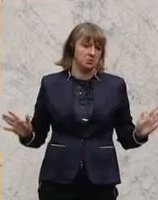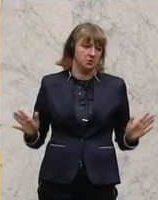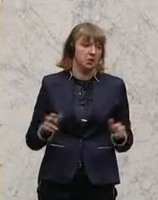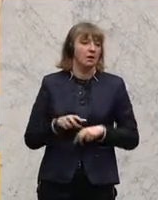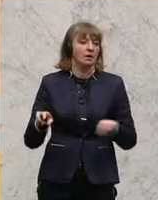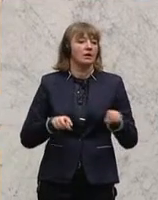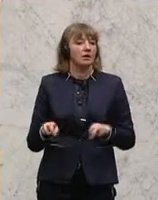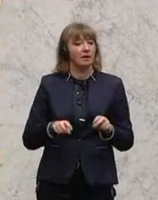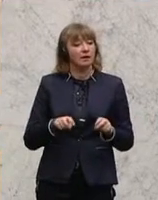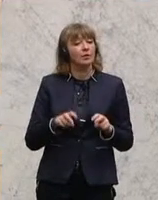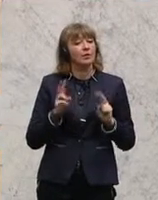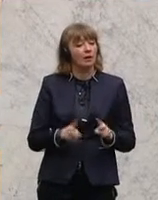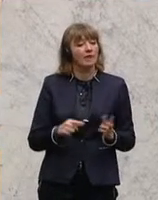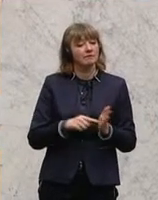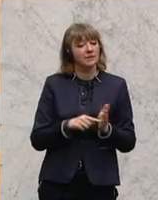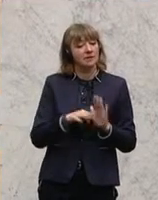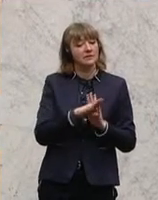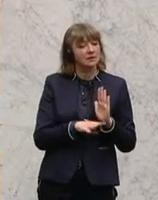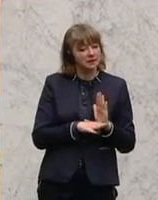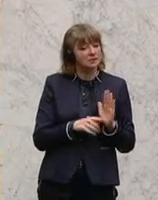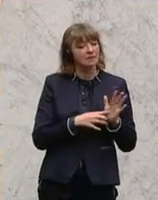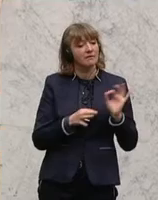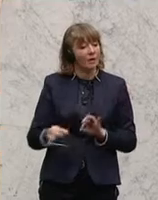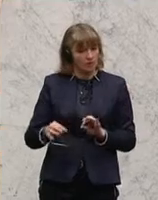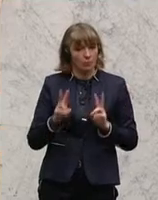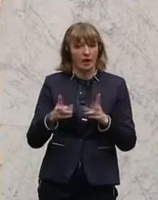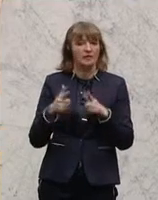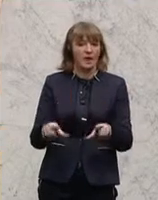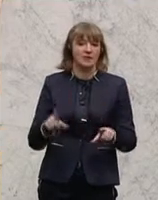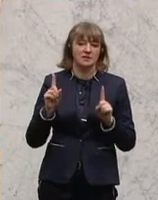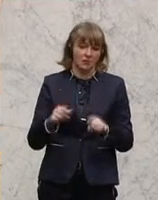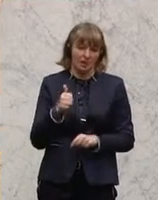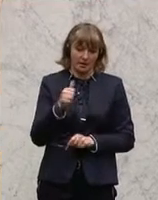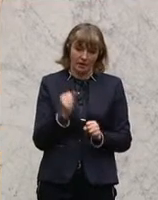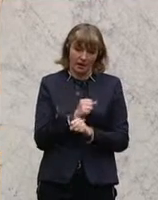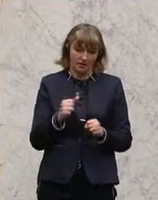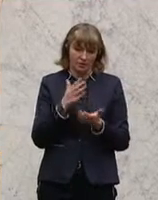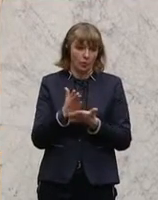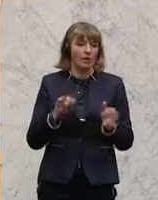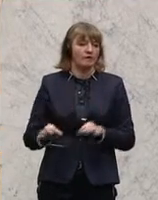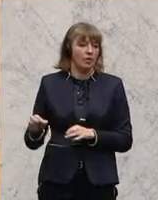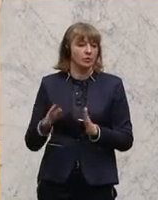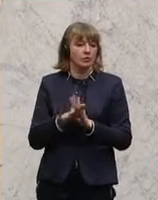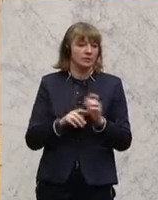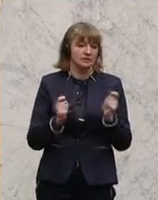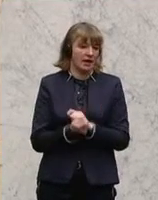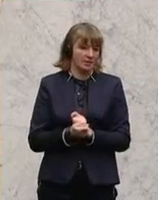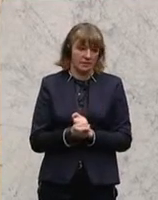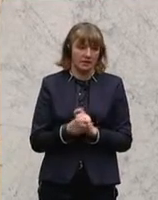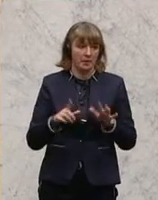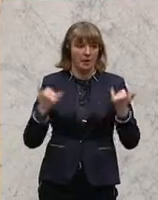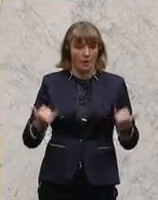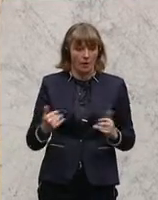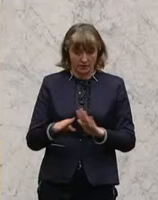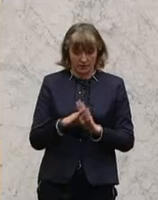Regierung kann auf Basis von Gesetzen Verordnungen erlassen, aber sie kann eines nicht, sie kann nicht durch Verordnungen Gesetze ändern. Das wird mit dem